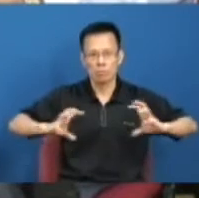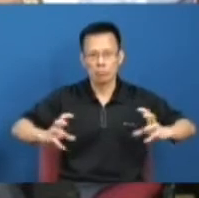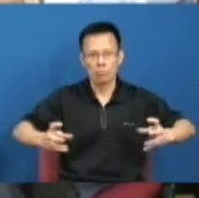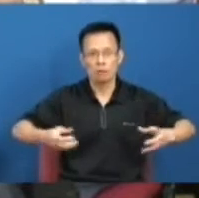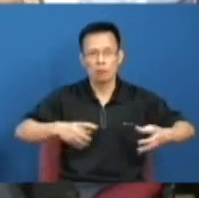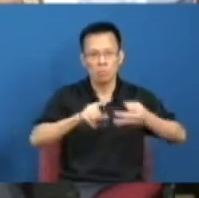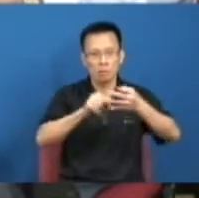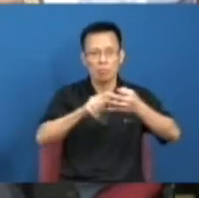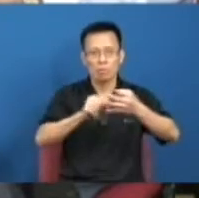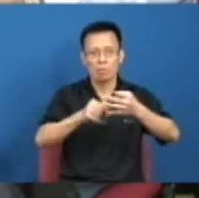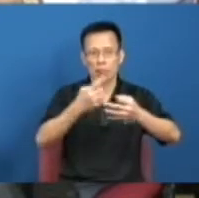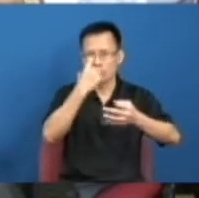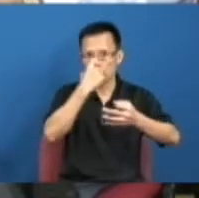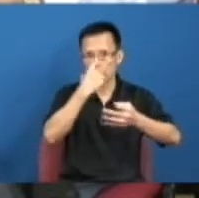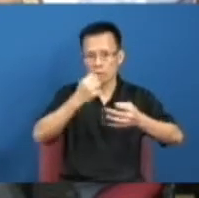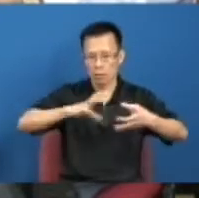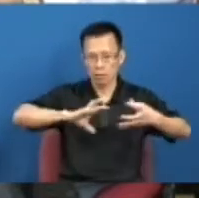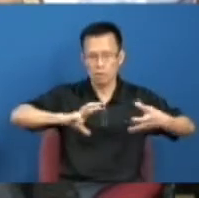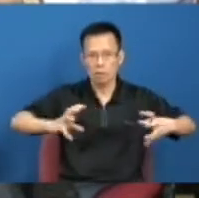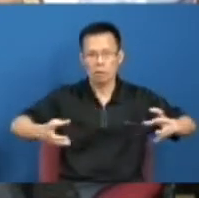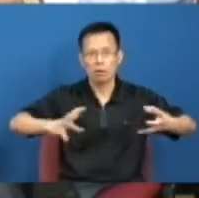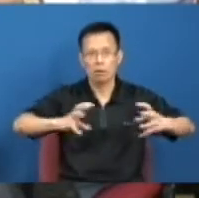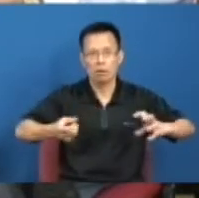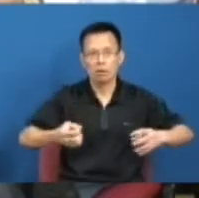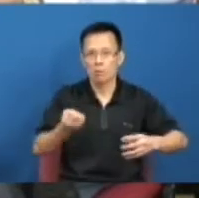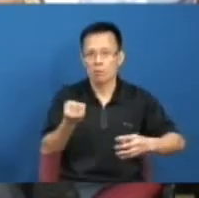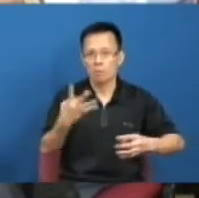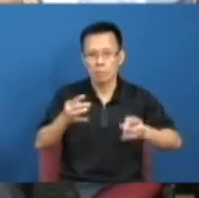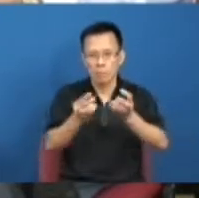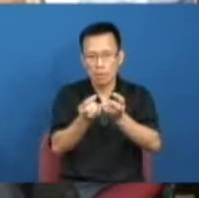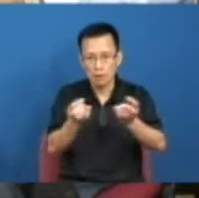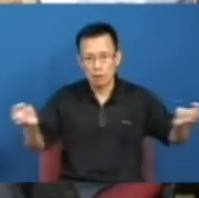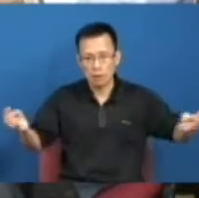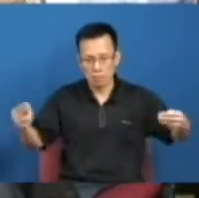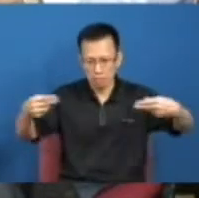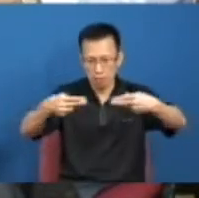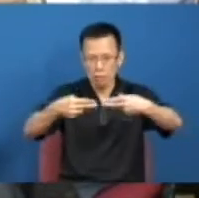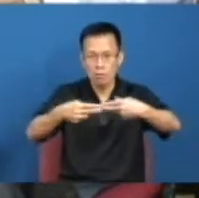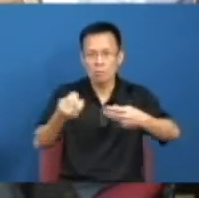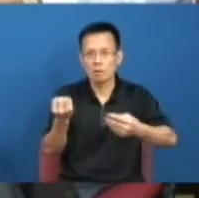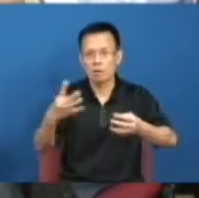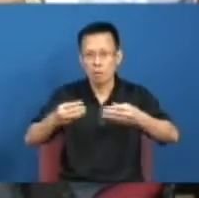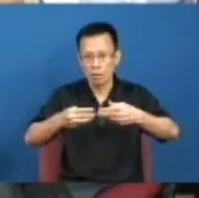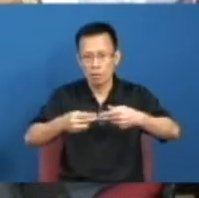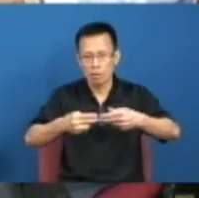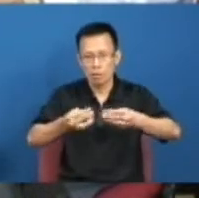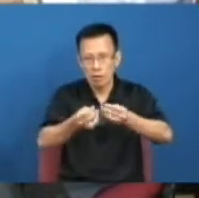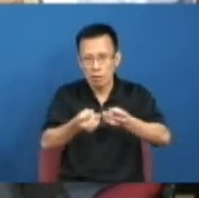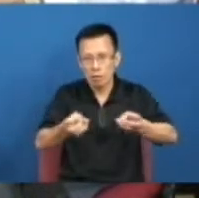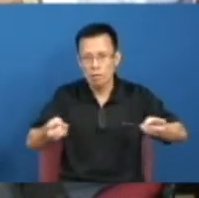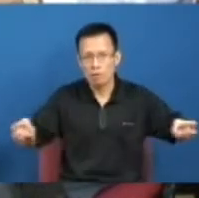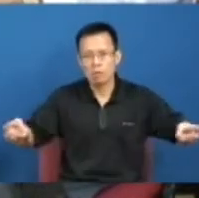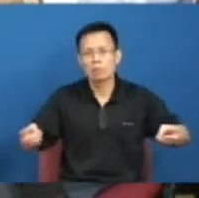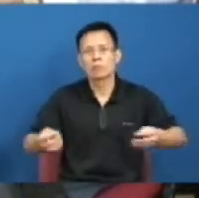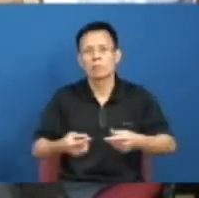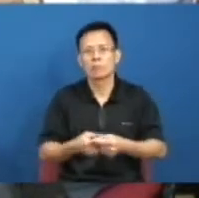membrane， 咁就一卷卷買翻嚟，咁就。白線薄白線噶嘛，係咪？一幅冚一幅，好似冚棉胎咁樣。咁